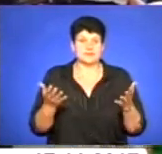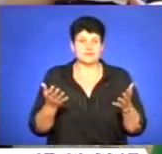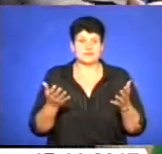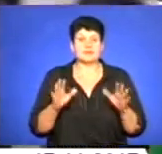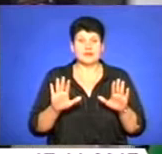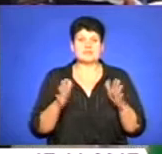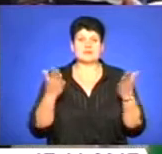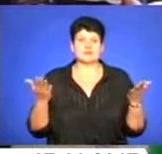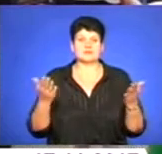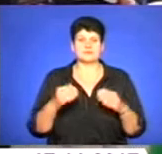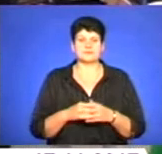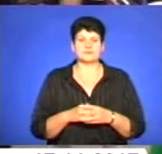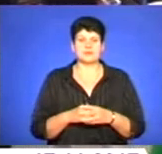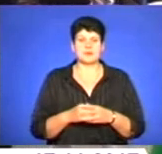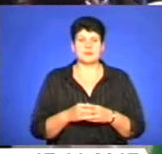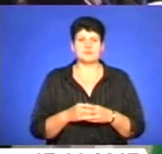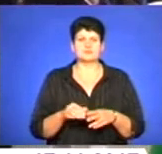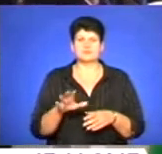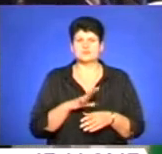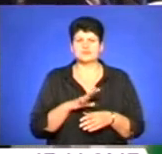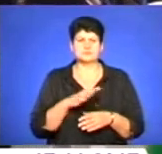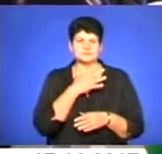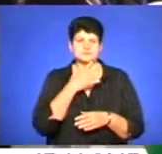так сталося. Пройшли ми дуже багато